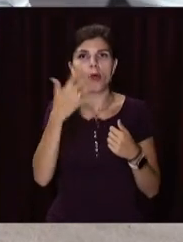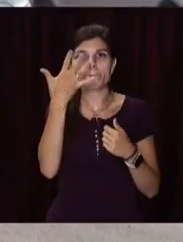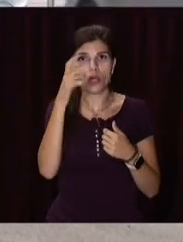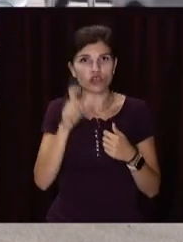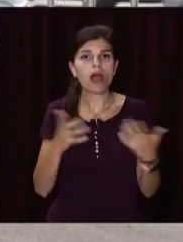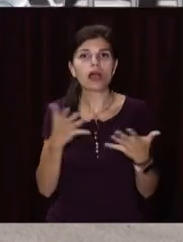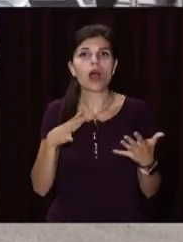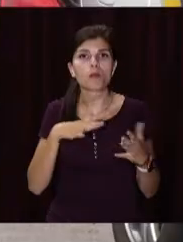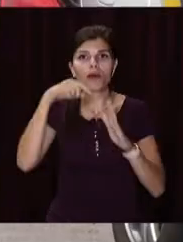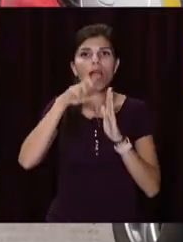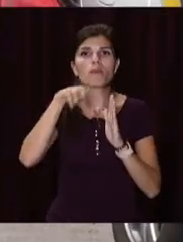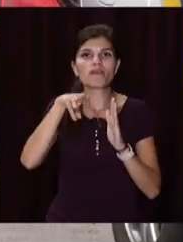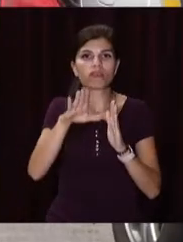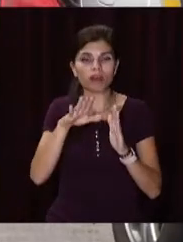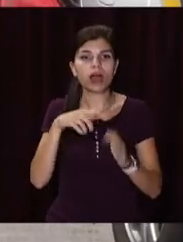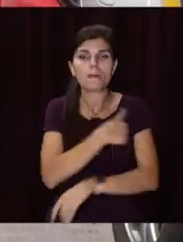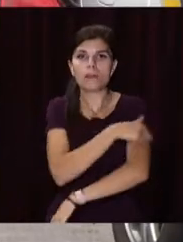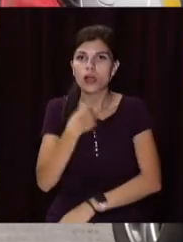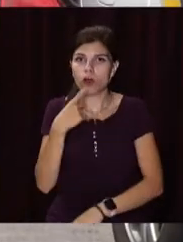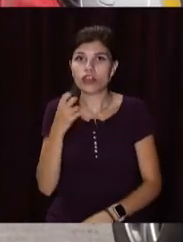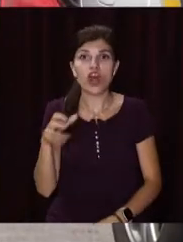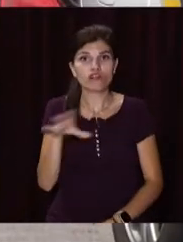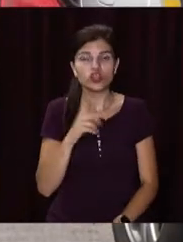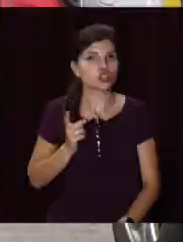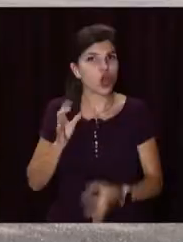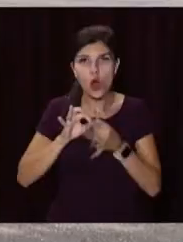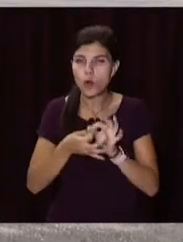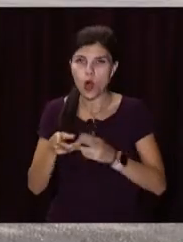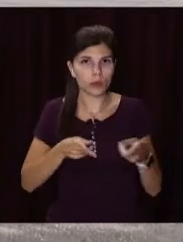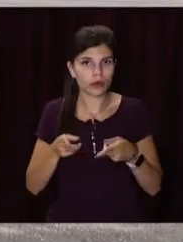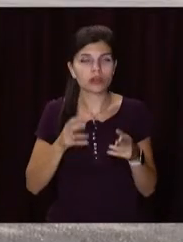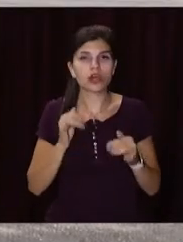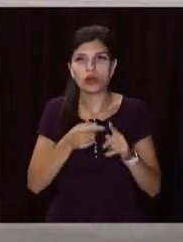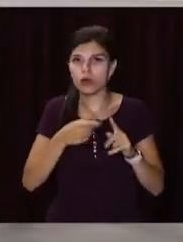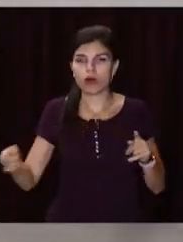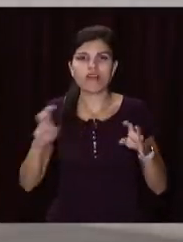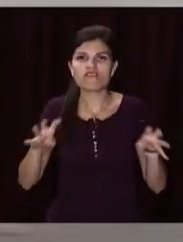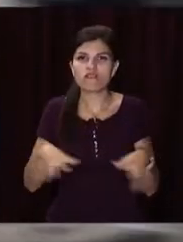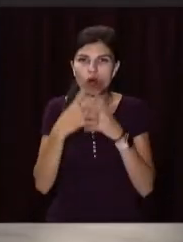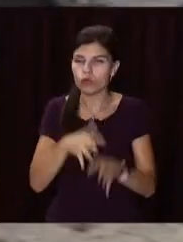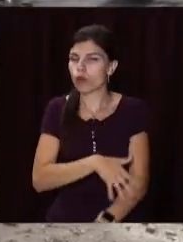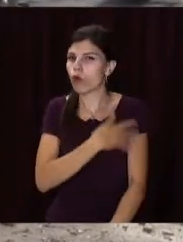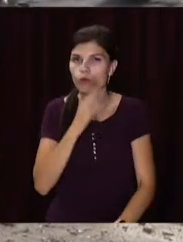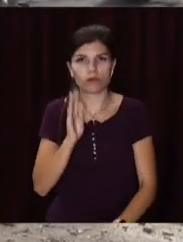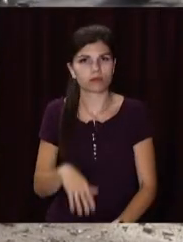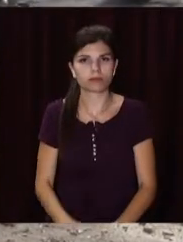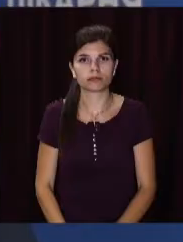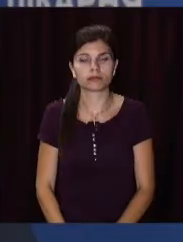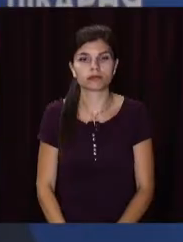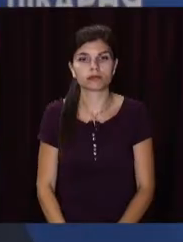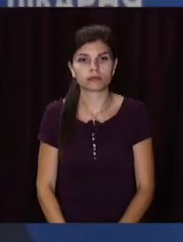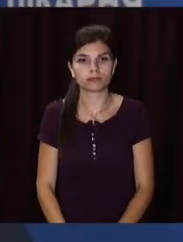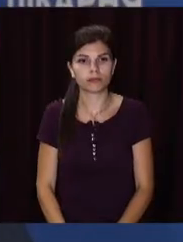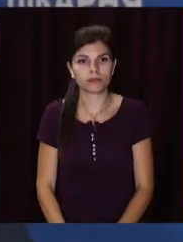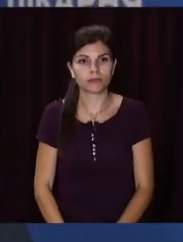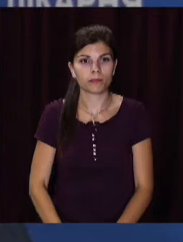людей, які були в салоні БМВ. Медики кажуть, на всіх чекають складні операції і тривалий процес відновлення.